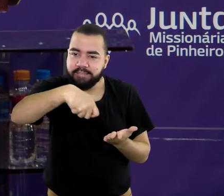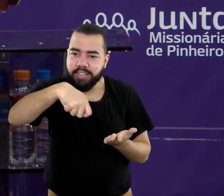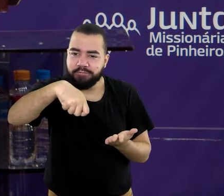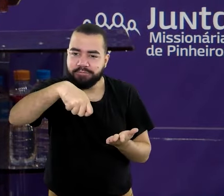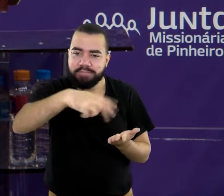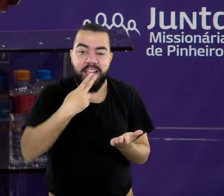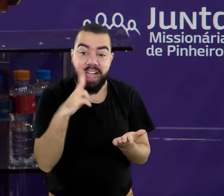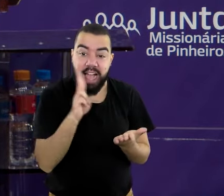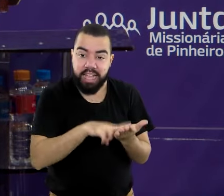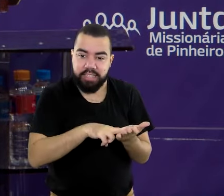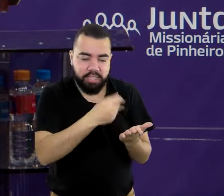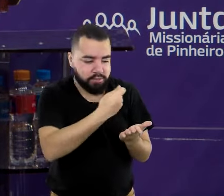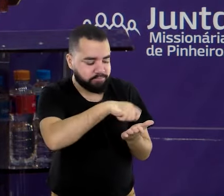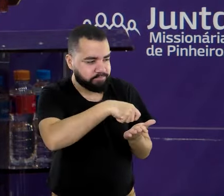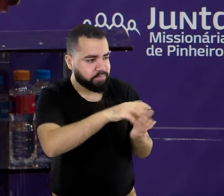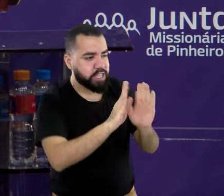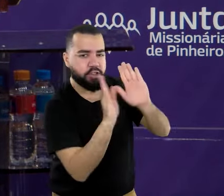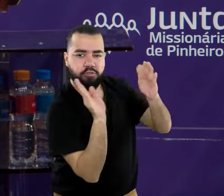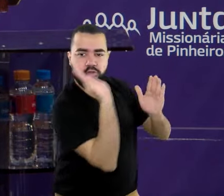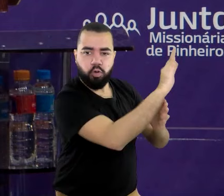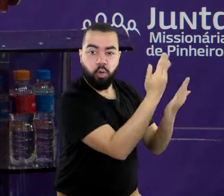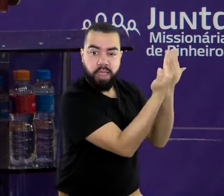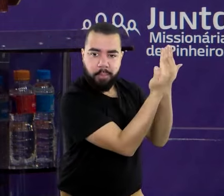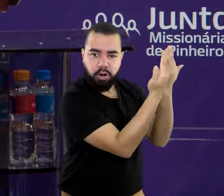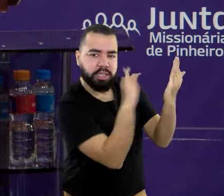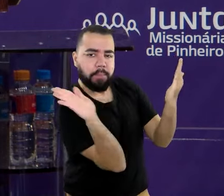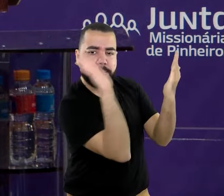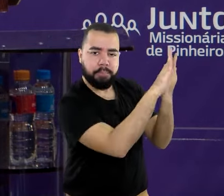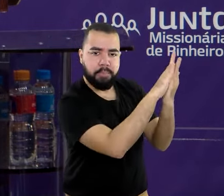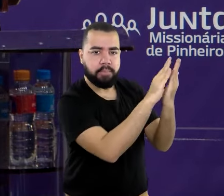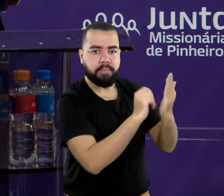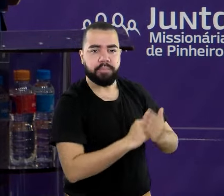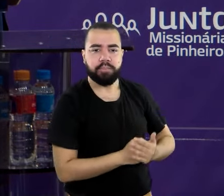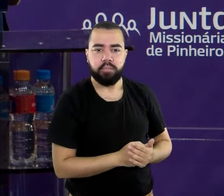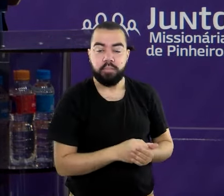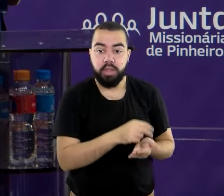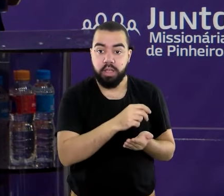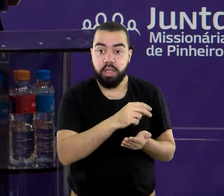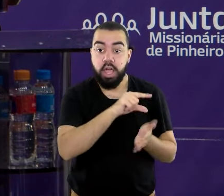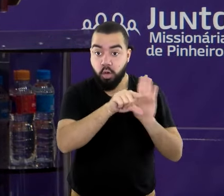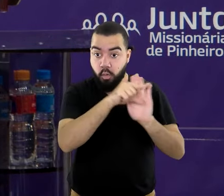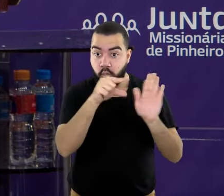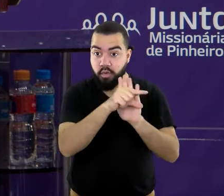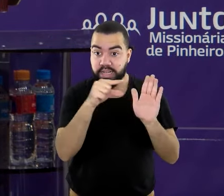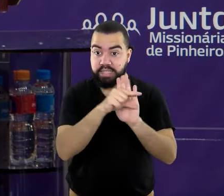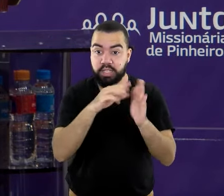versículo bíblico na porta. 요한계시록 3장 20절입니다. E era